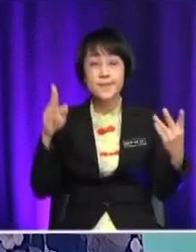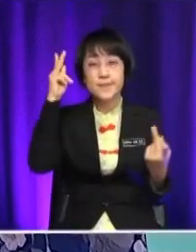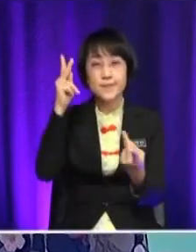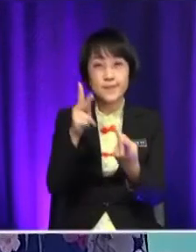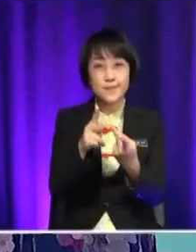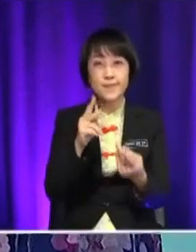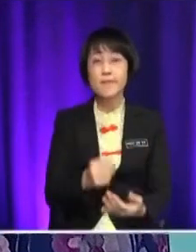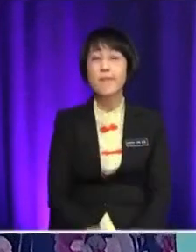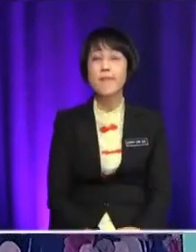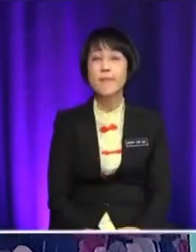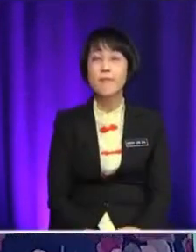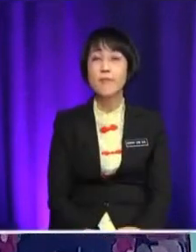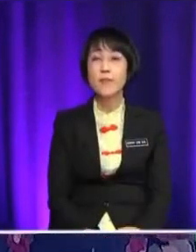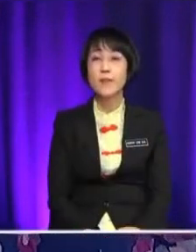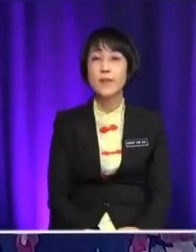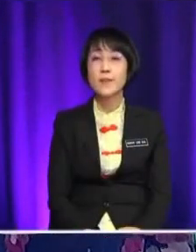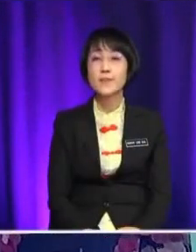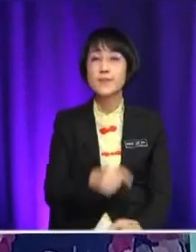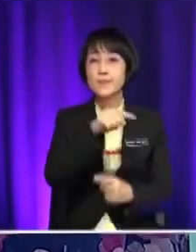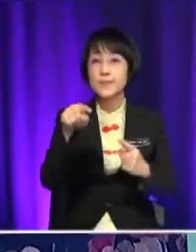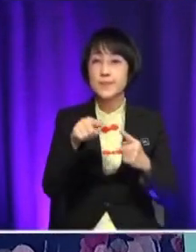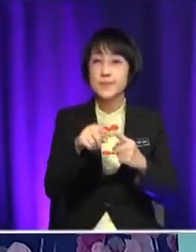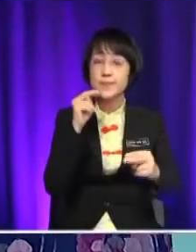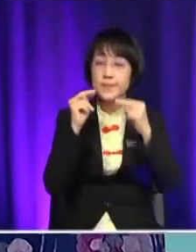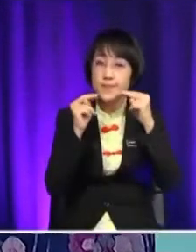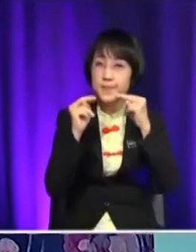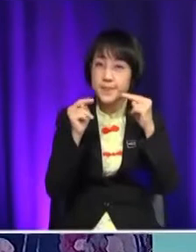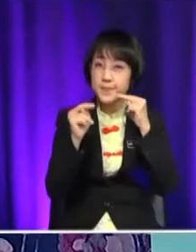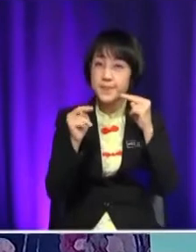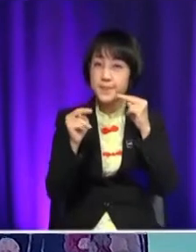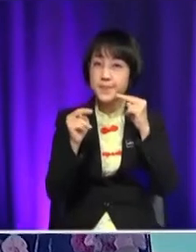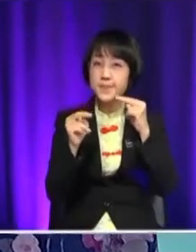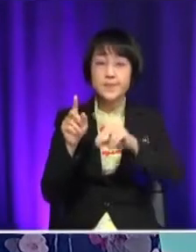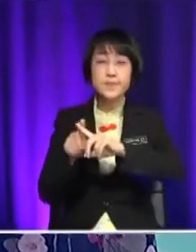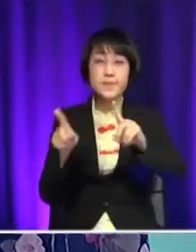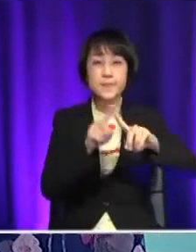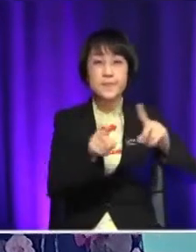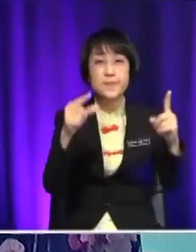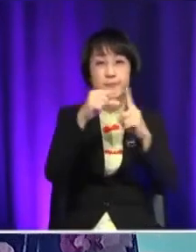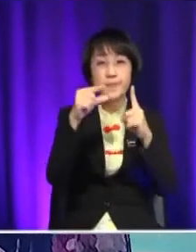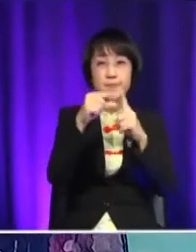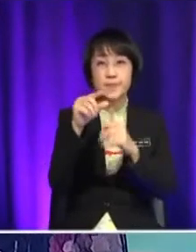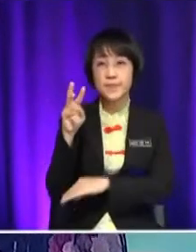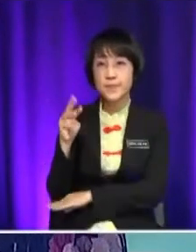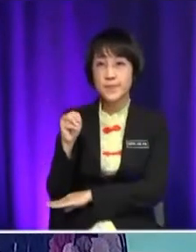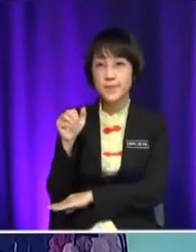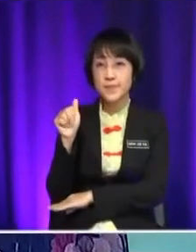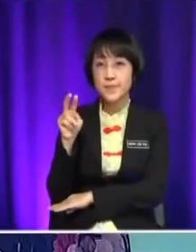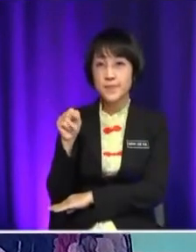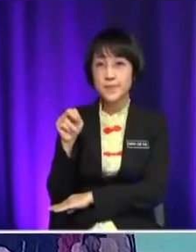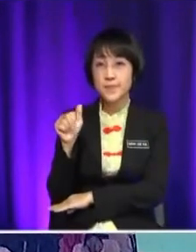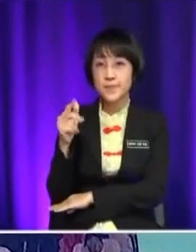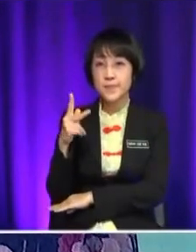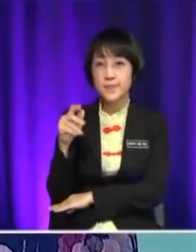dia menyatakan perbezaan, dia guna perkataan manakala. Maknanya kalau kita yang mendengar ni, kita nampaklah bezanya